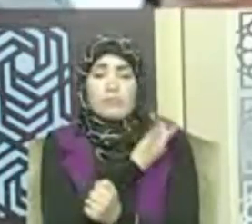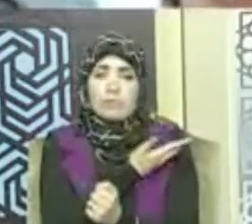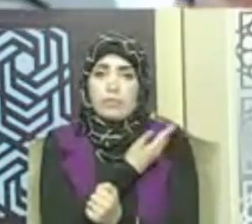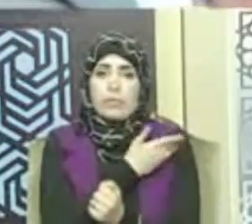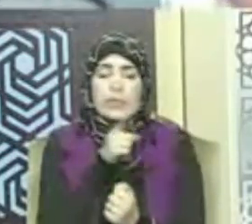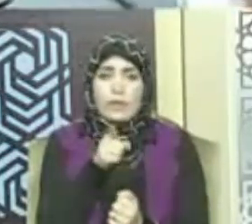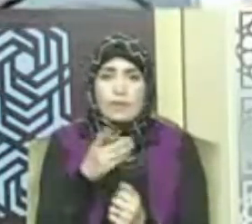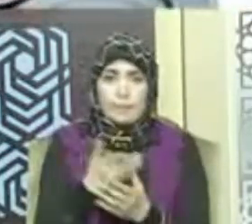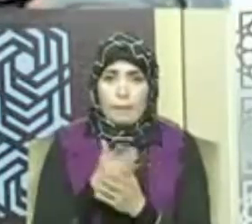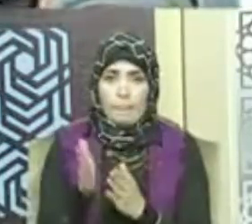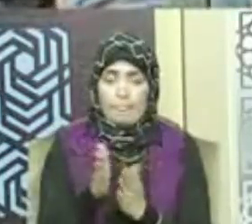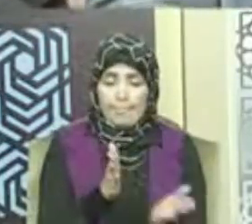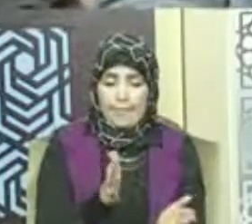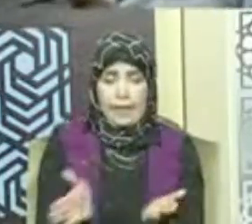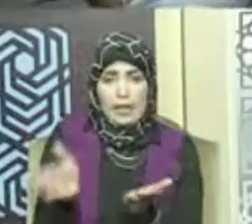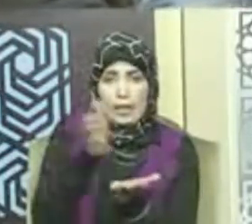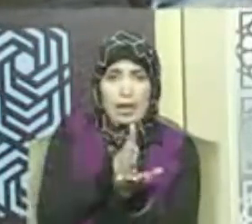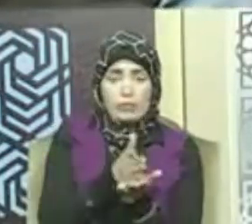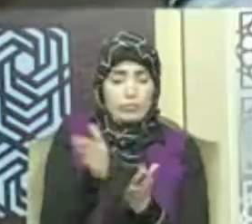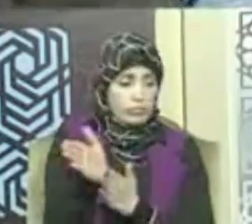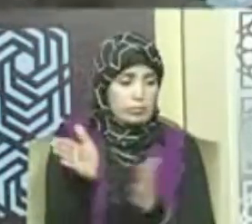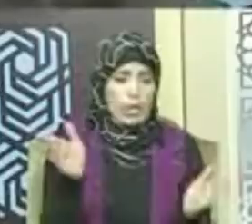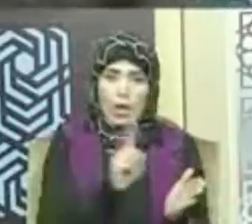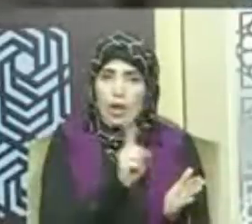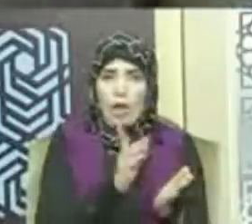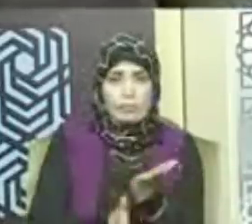طرق الضلال والفساد والإفساد.